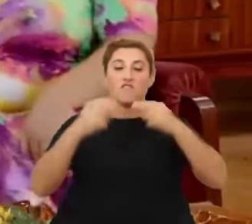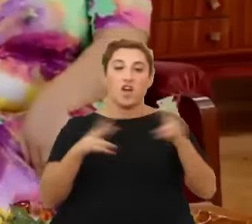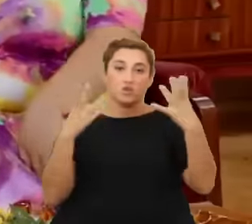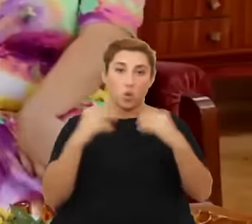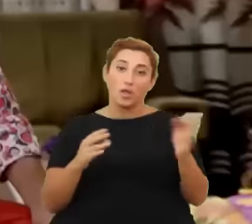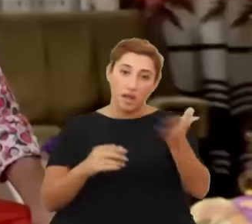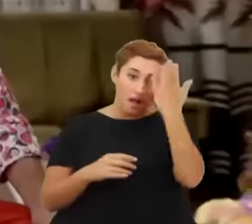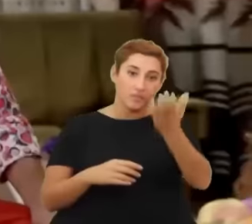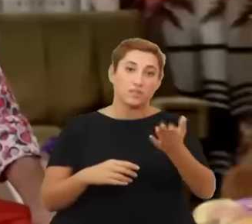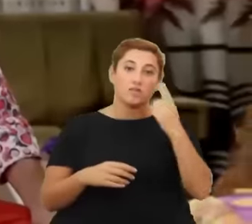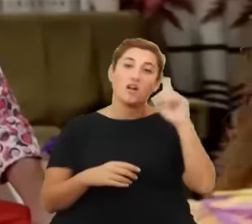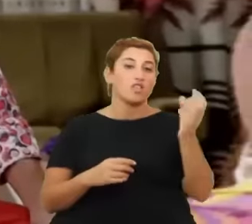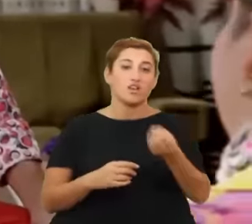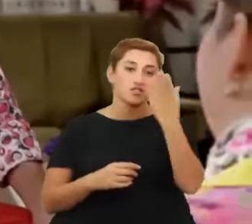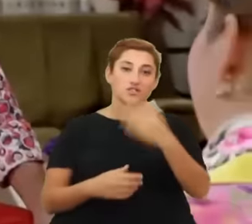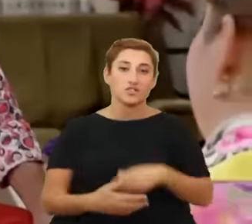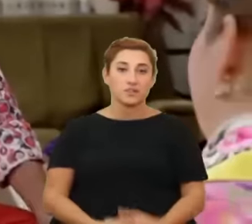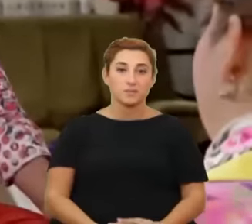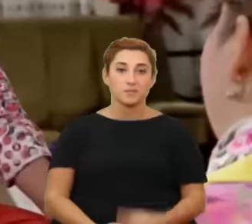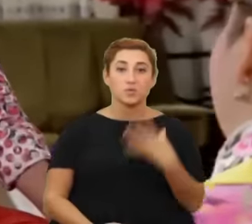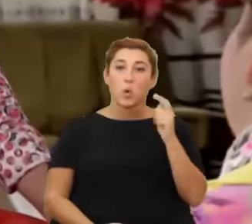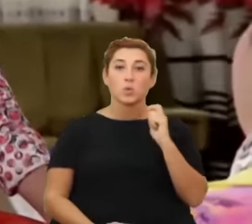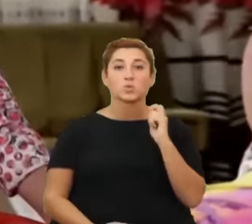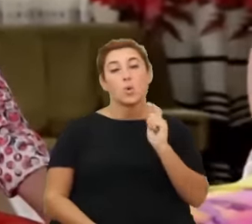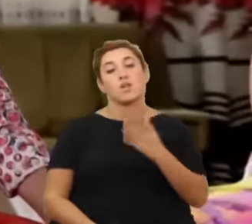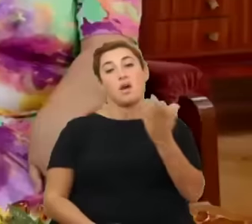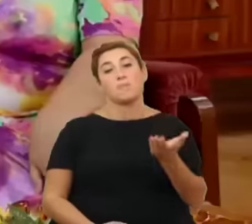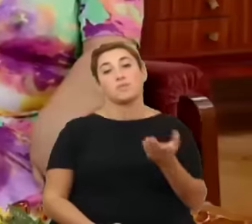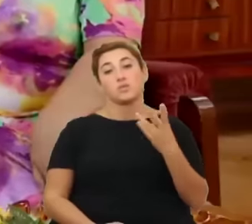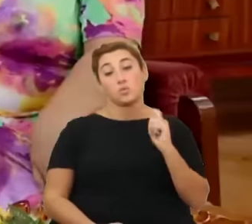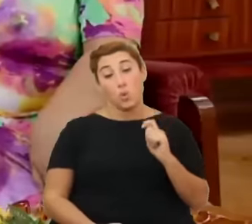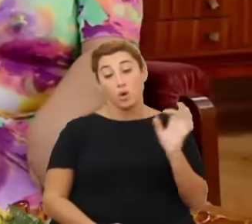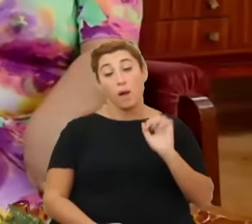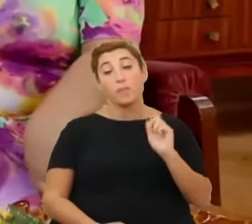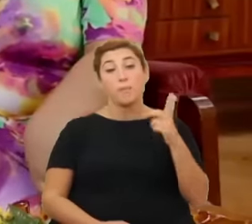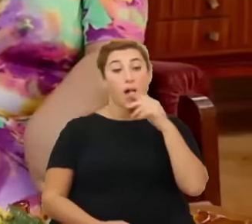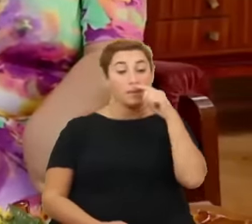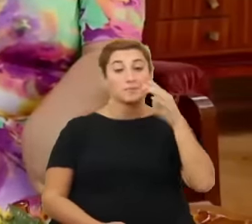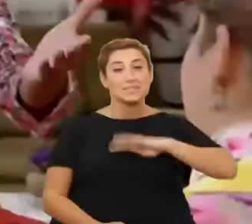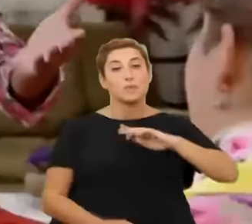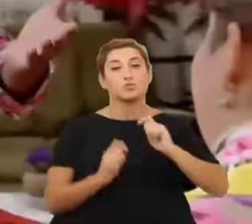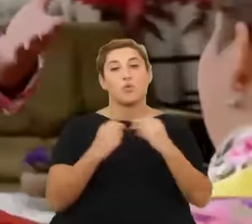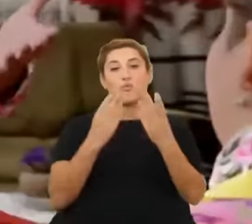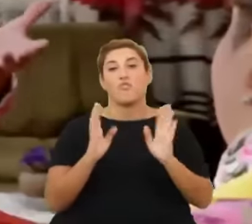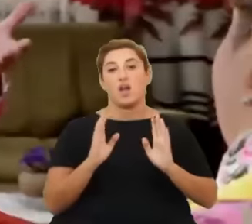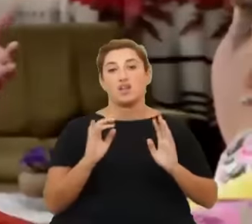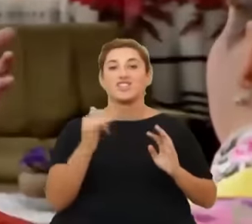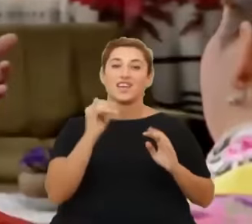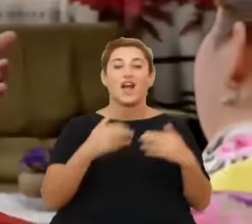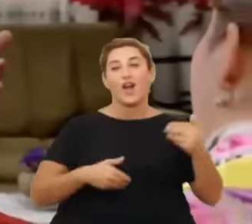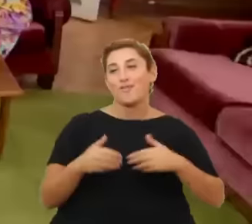Hadi. Vallahi billahi çıktı. Çok zorladım be Pöftürük. Zorladı ama adamın sabrını zorladı yani.